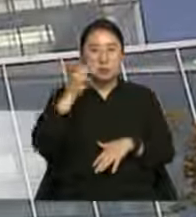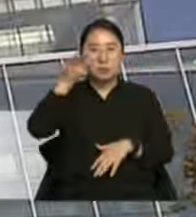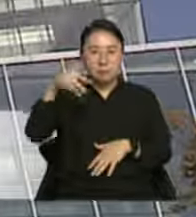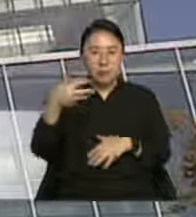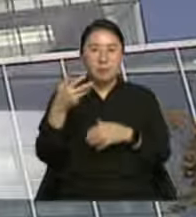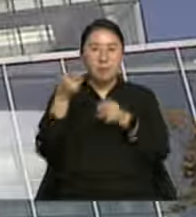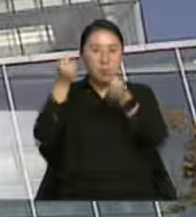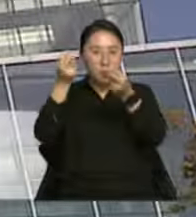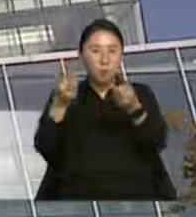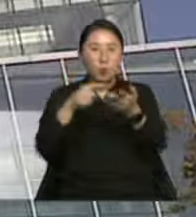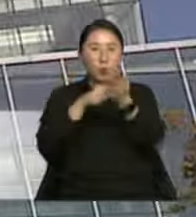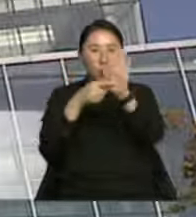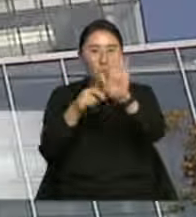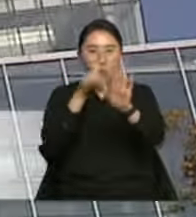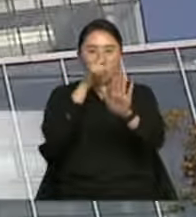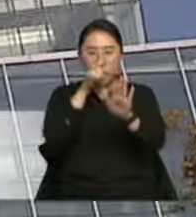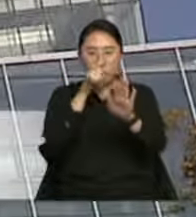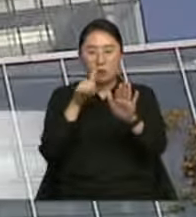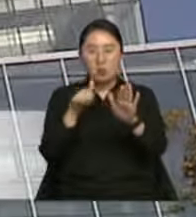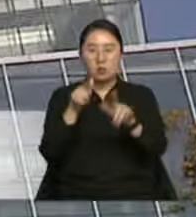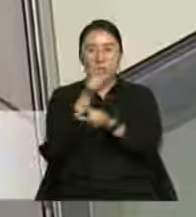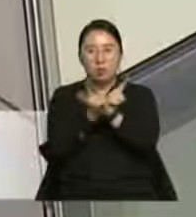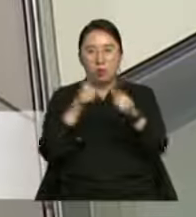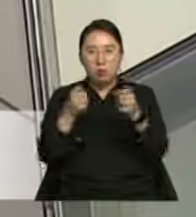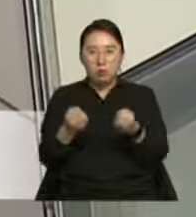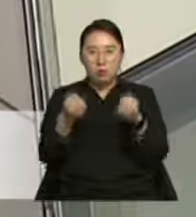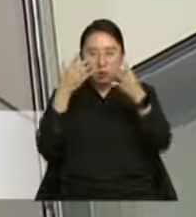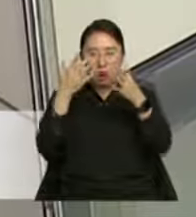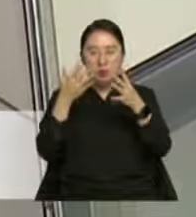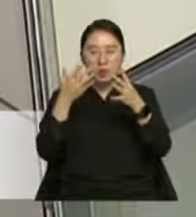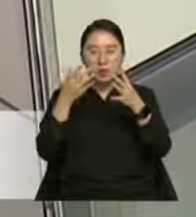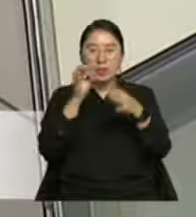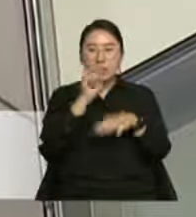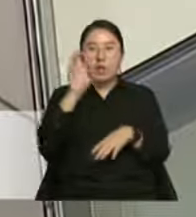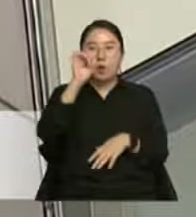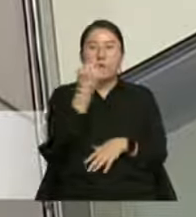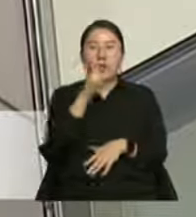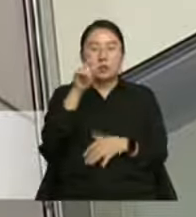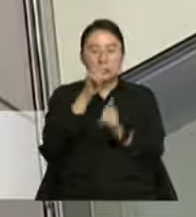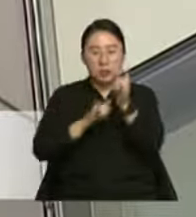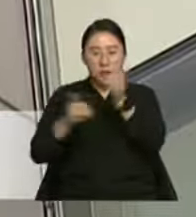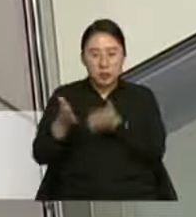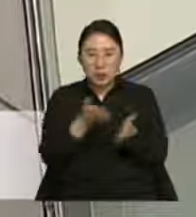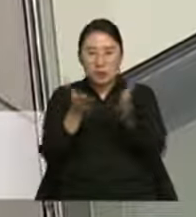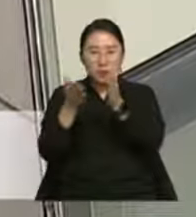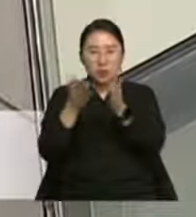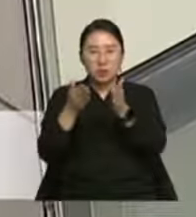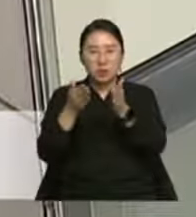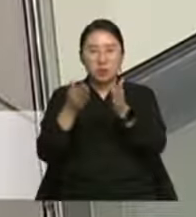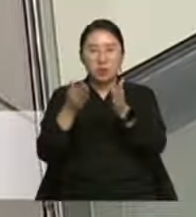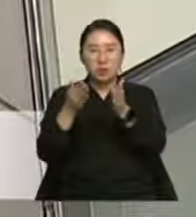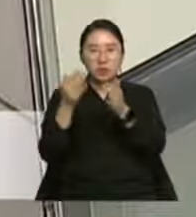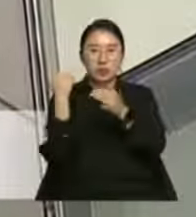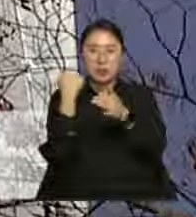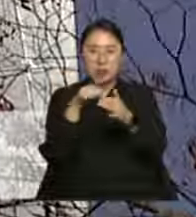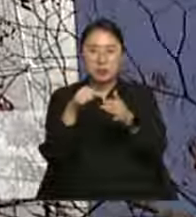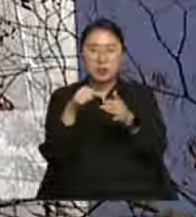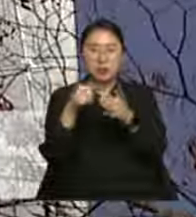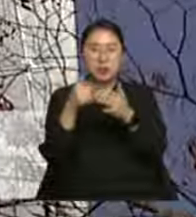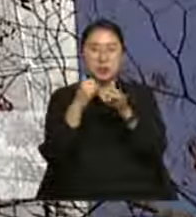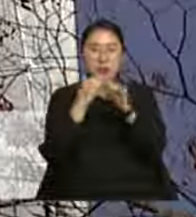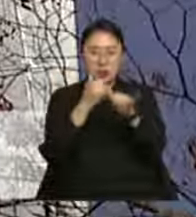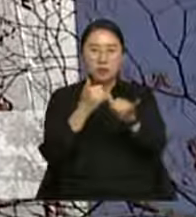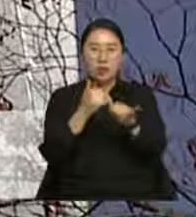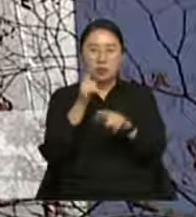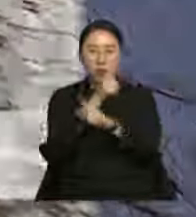3,800여 편이 출품됐습니다. 군은 라이브 이벤트 부문에서 양화진 근대사 백길 탐방으로 금상을, 기업 및 조직